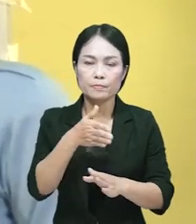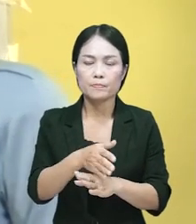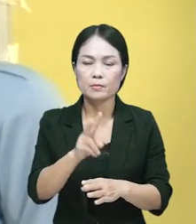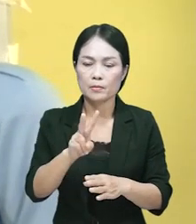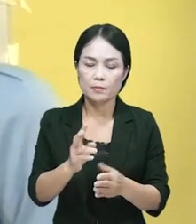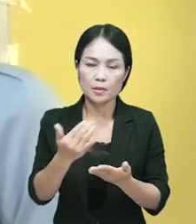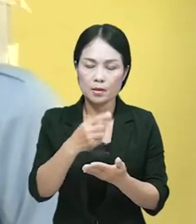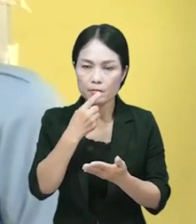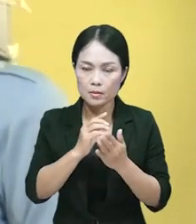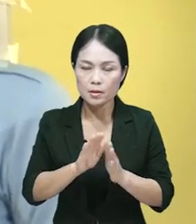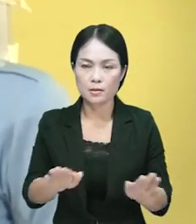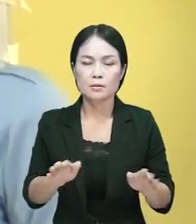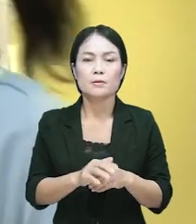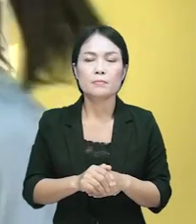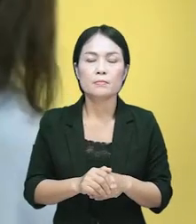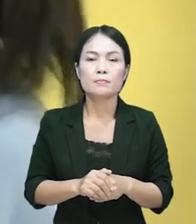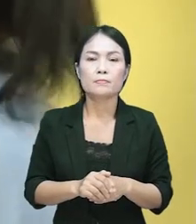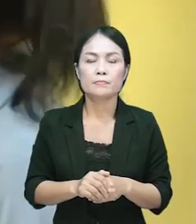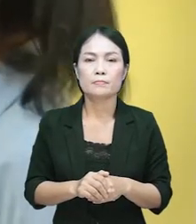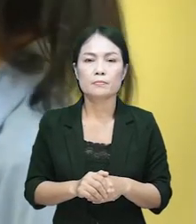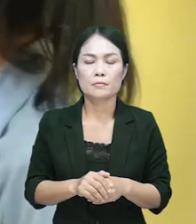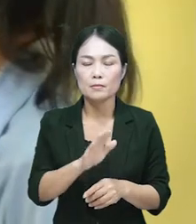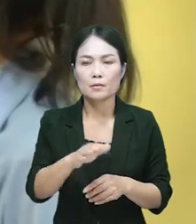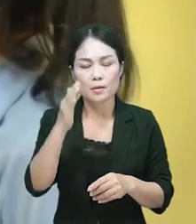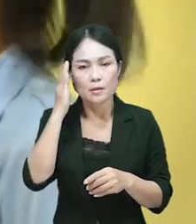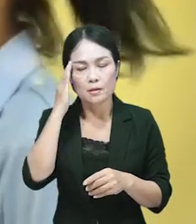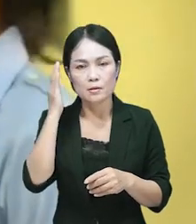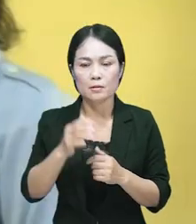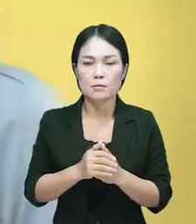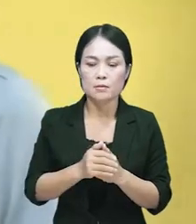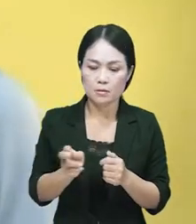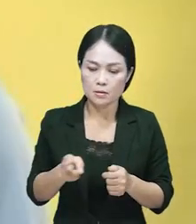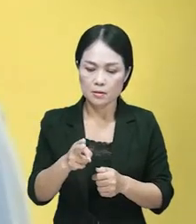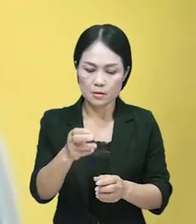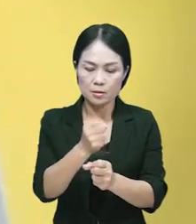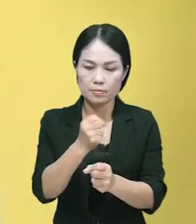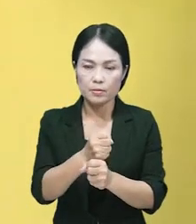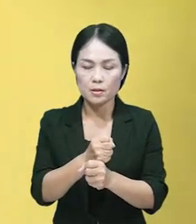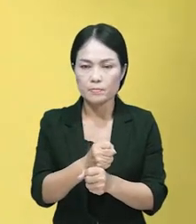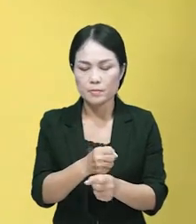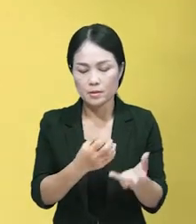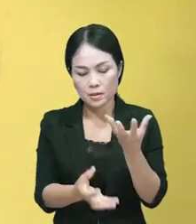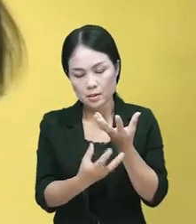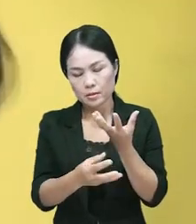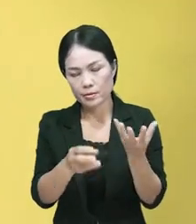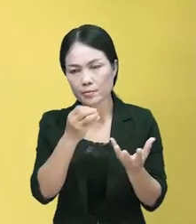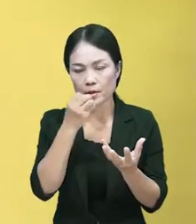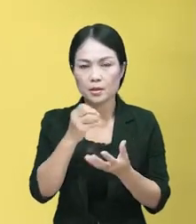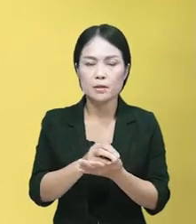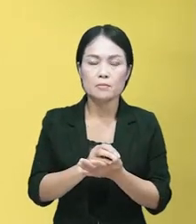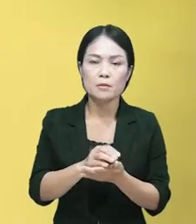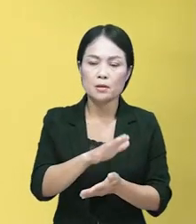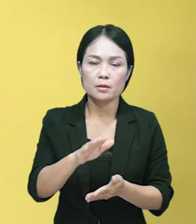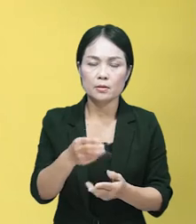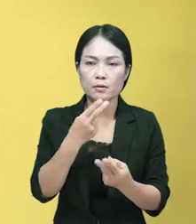ន2ដងហើយមែនទេកូនចាអញ្ចឹងកូនដឹងហើយថាទៅរកអន្ទង់មកធ្វើមហូបអញ្ចឹងកូនអាចឆ្លើយថា